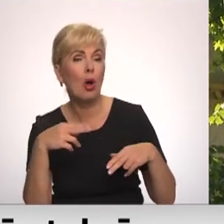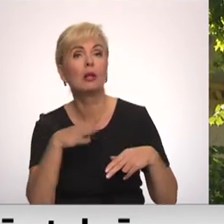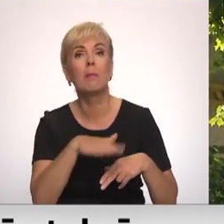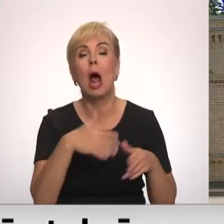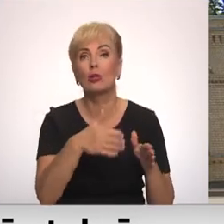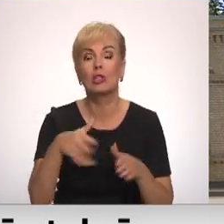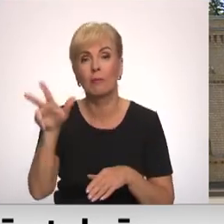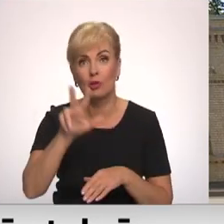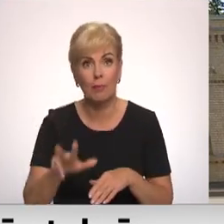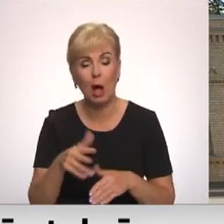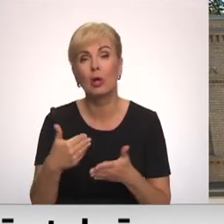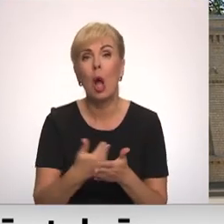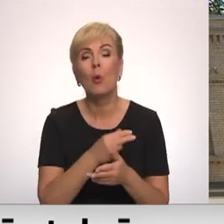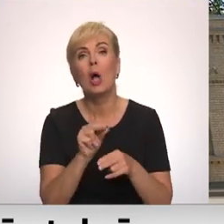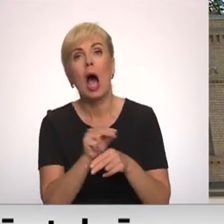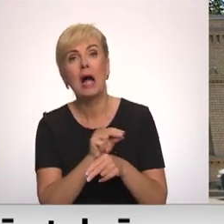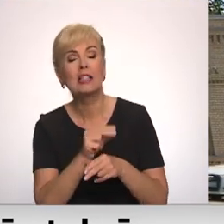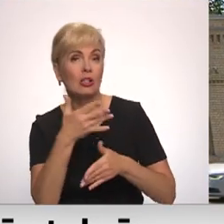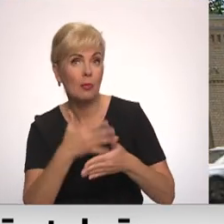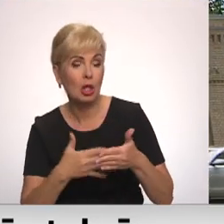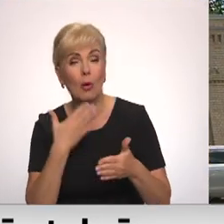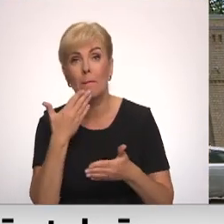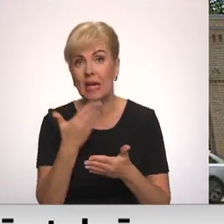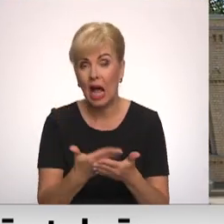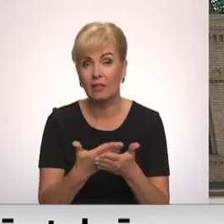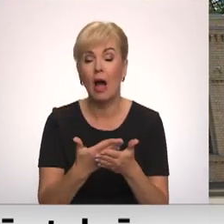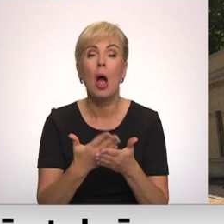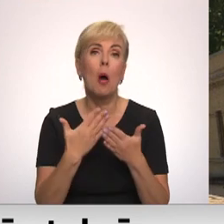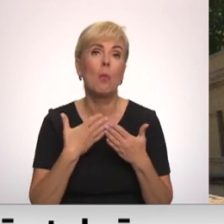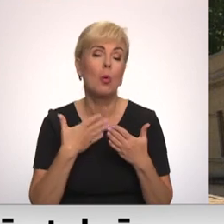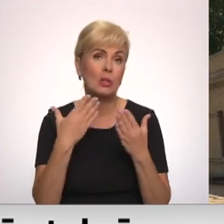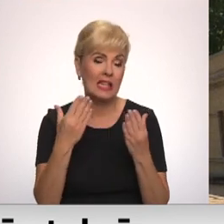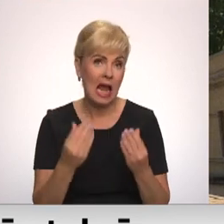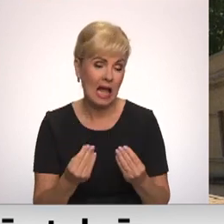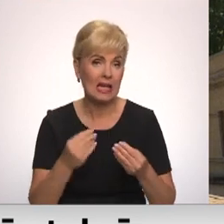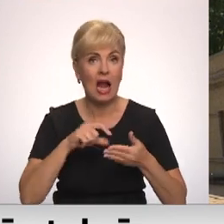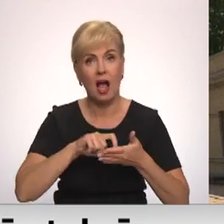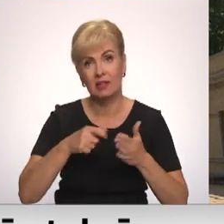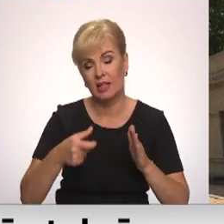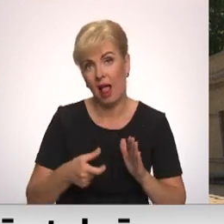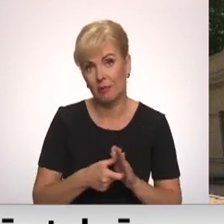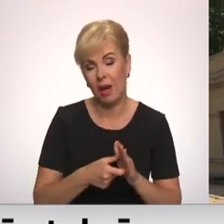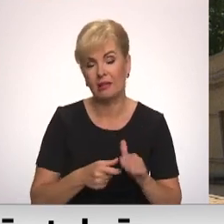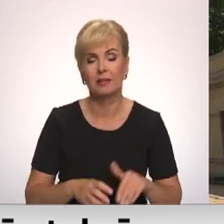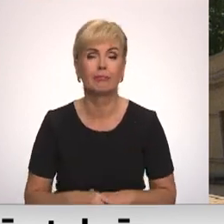Baltijā, jaunākos ārstniecības risinājumus, piedāvājot mūsdienīgās telpās. Madara Līcīte, Mārtiņš Avots, Latvijas televīzija.